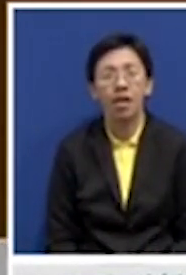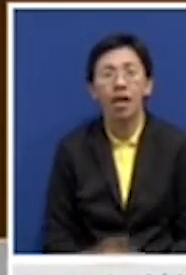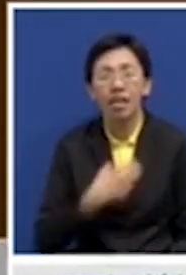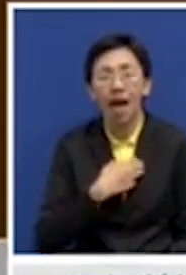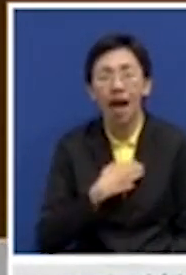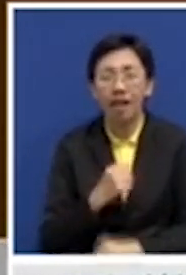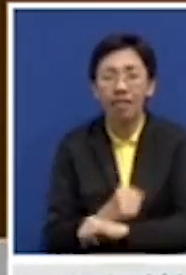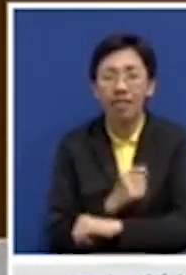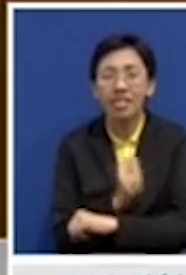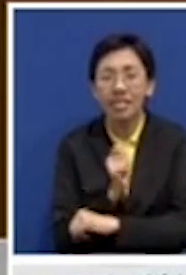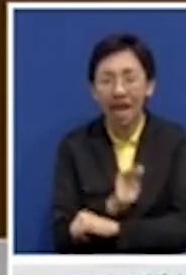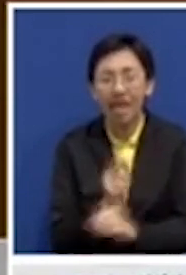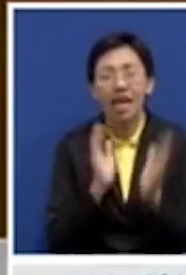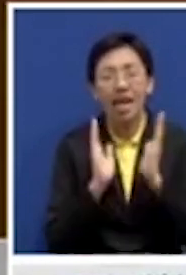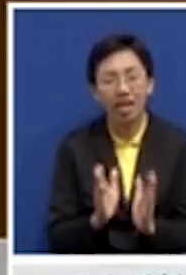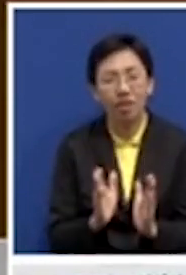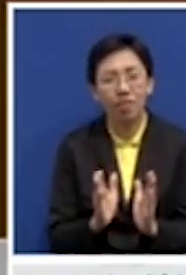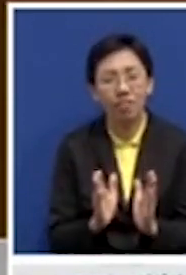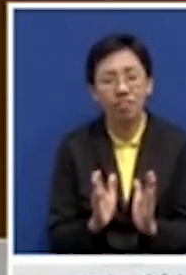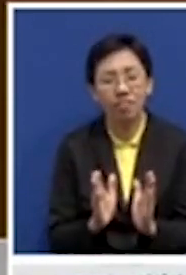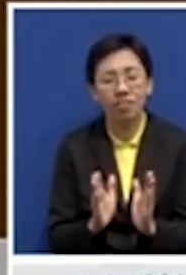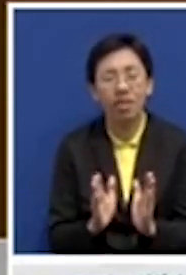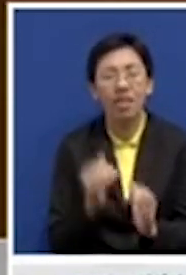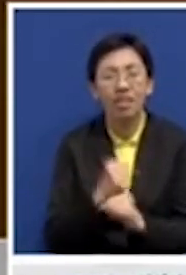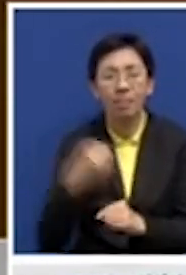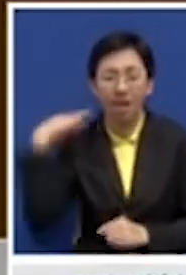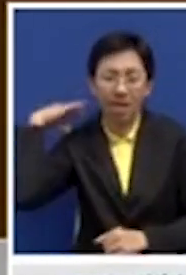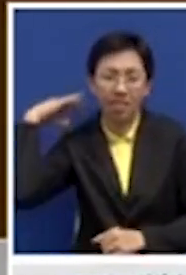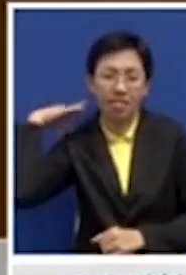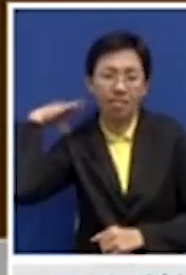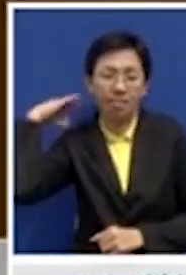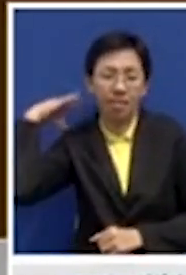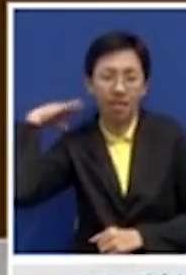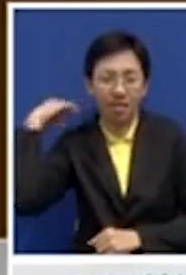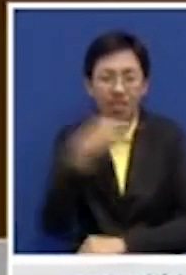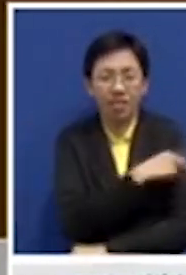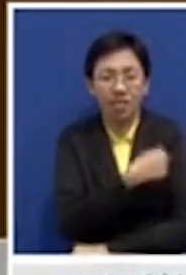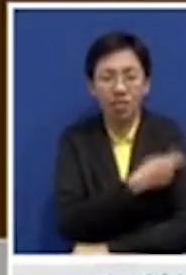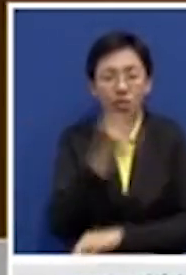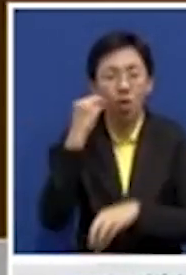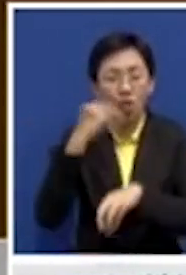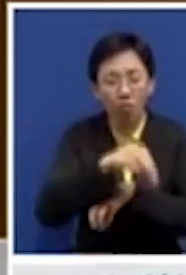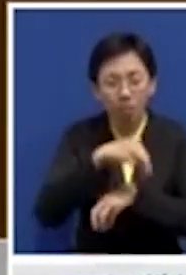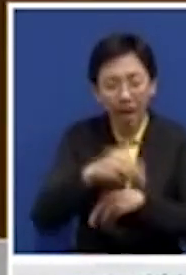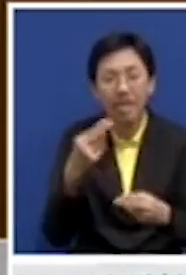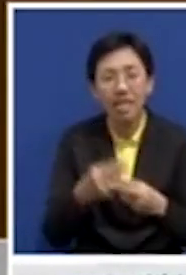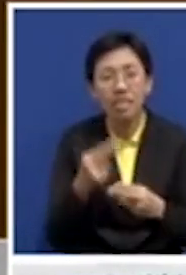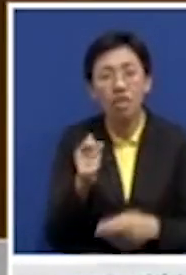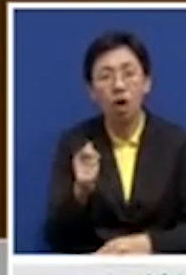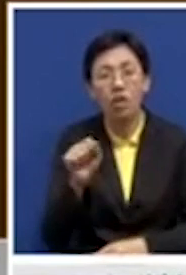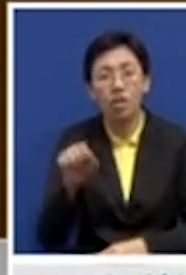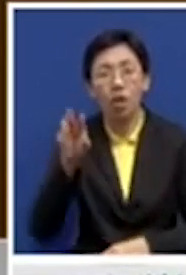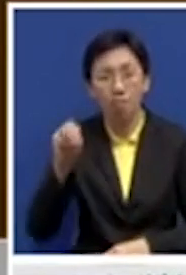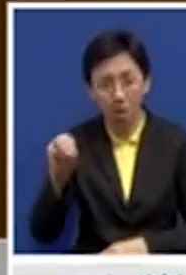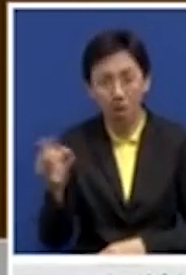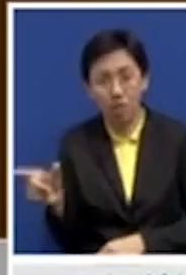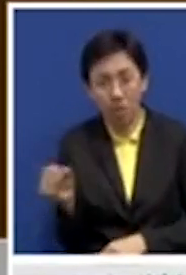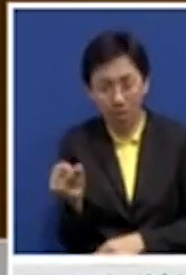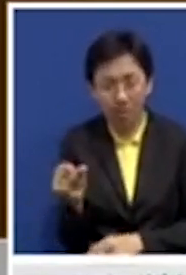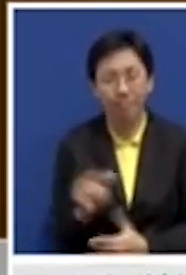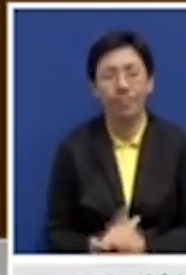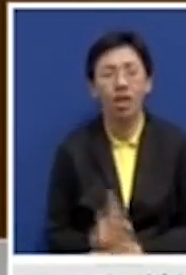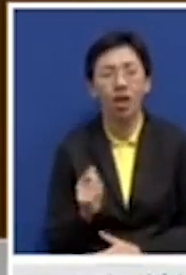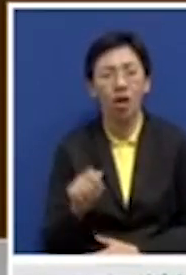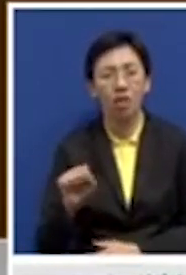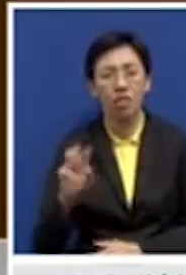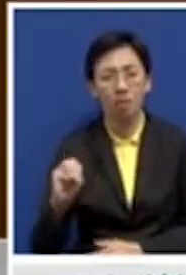แทนให้กับพี่น้องอาสาสมัครสาธารณสุขประจำหมู่บ้านหรือพี่น้องอสม.นะครับซึ่งเป็นก